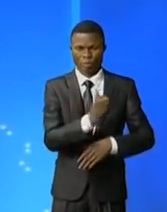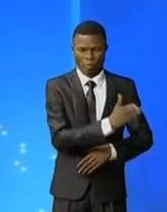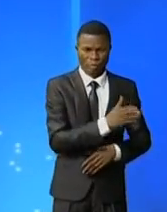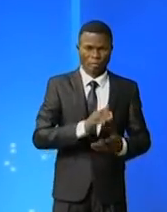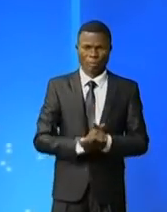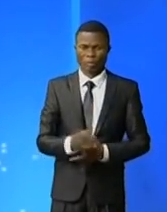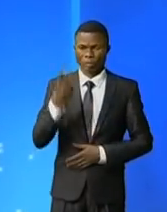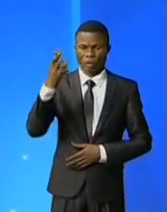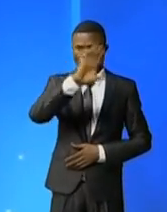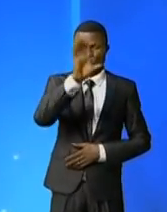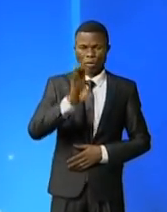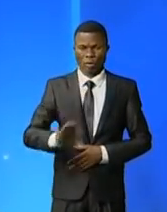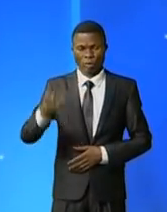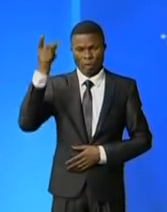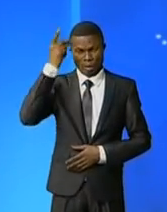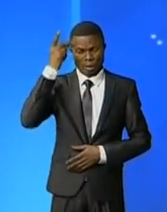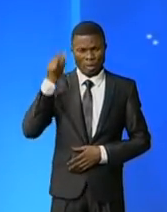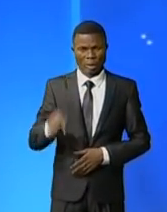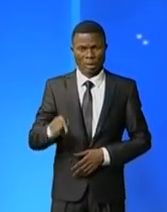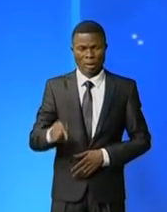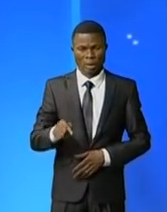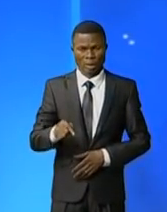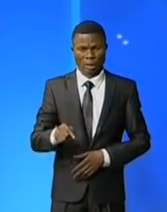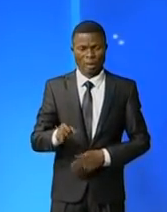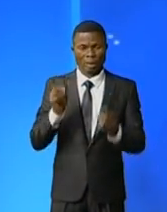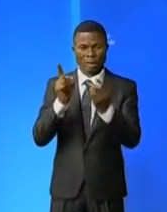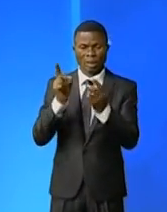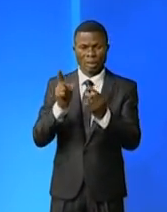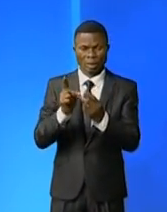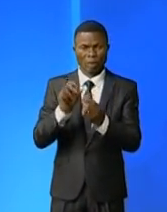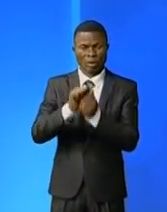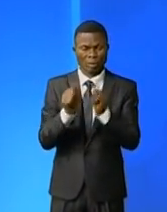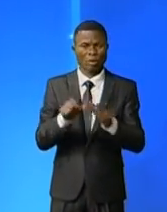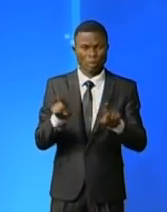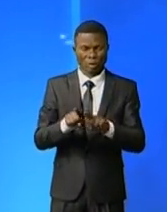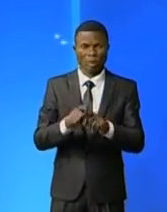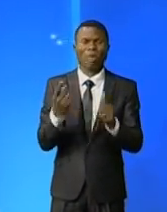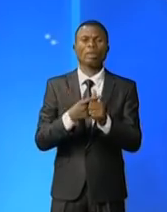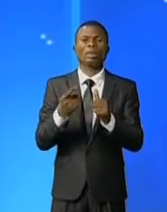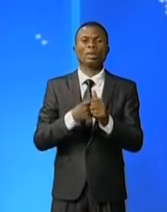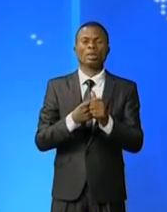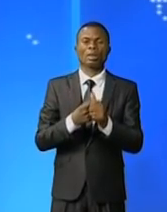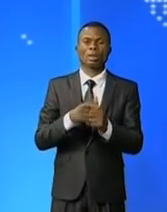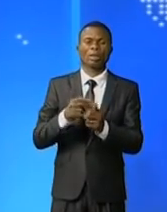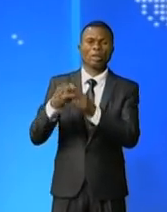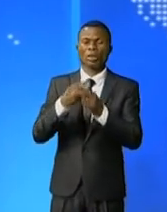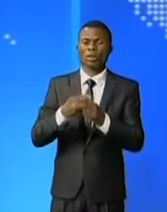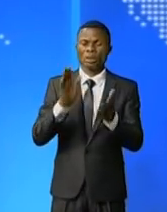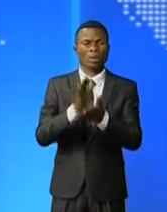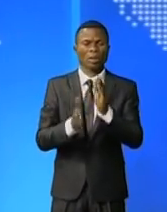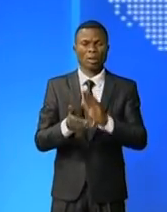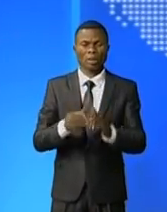2021. Trois communes de la capitale Kinshasa sont souvent confrontées au même problème, notamment celui de l'insécurité,